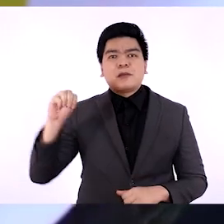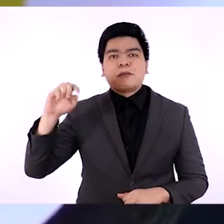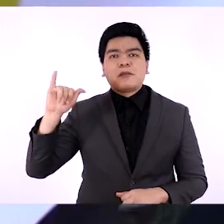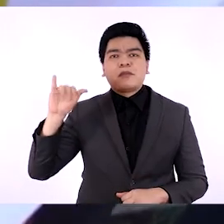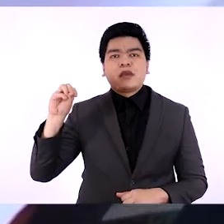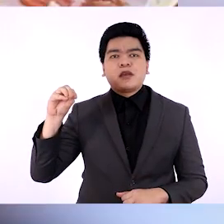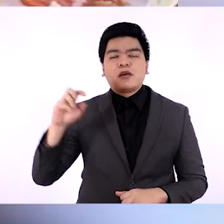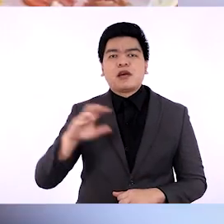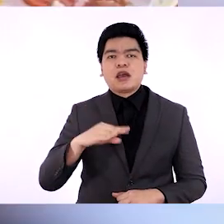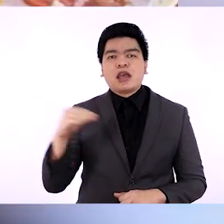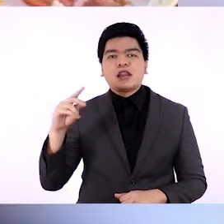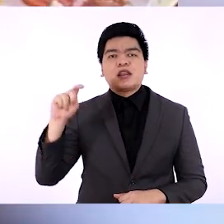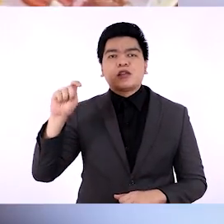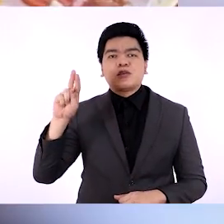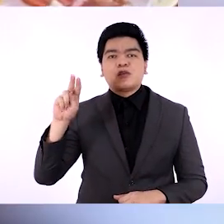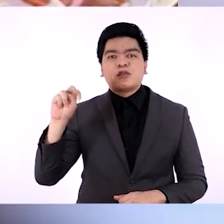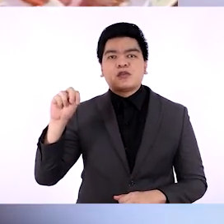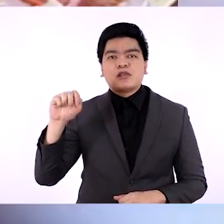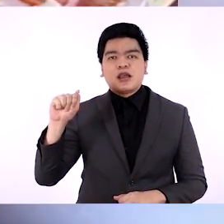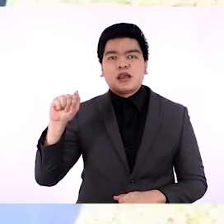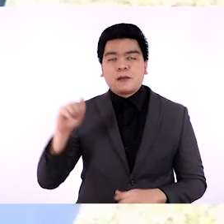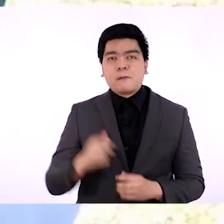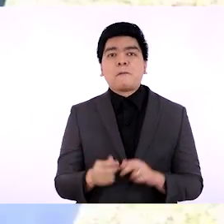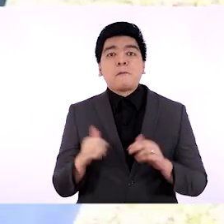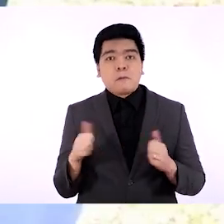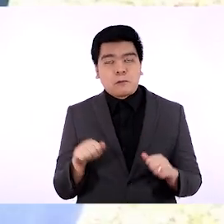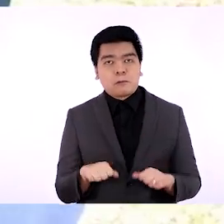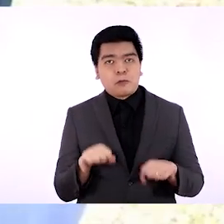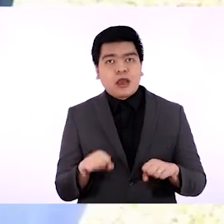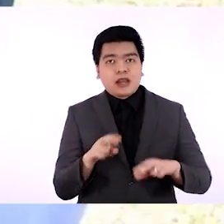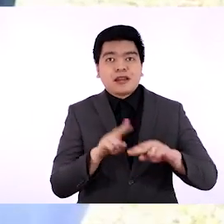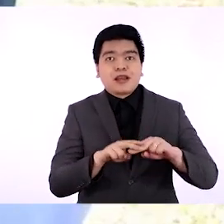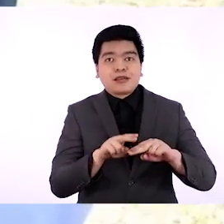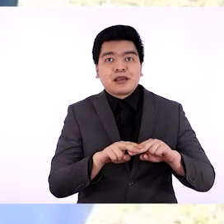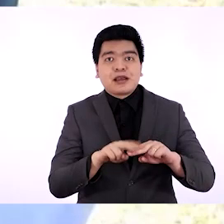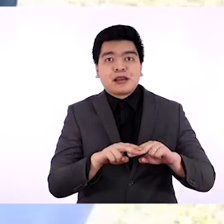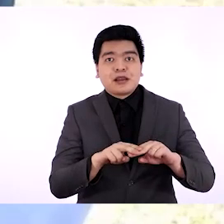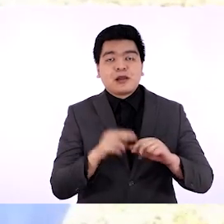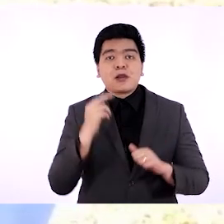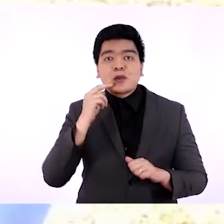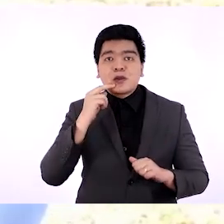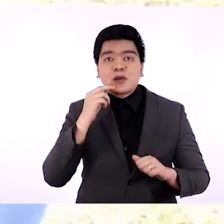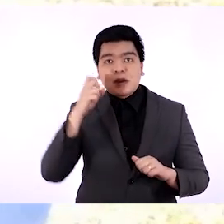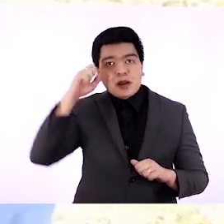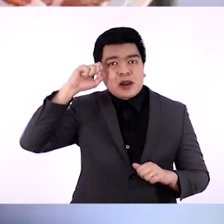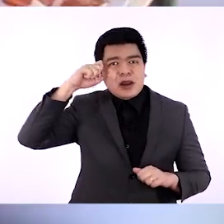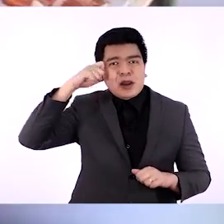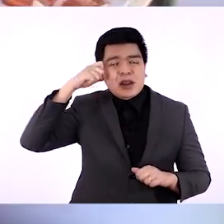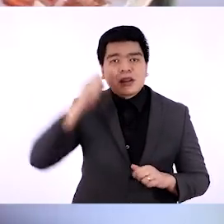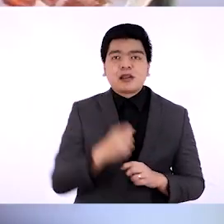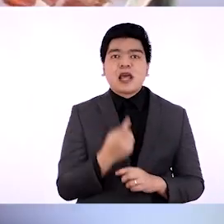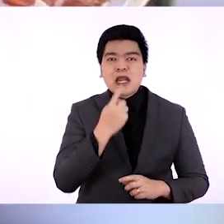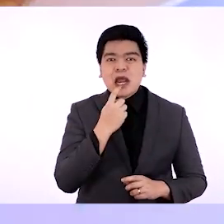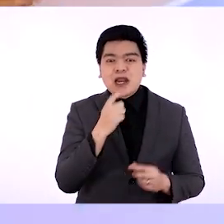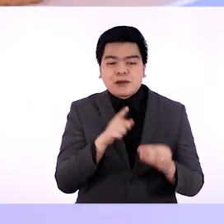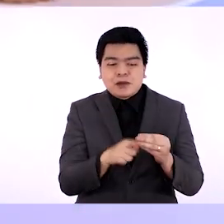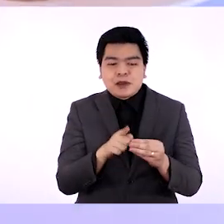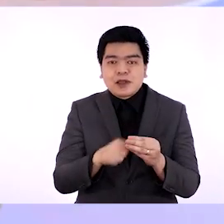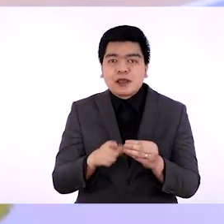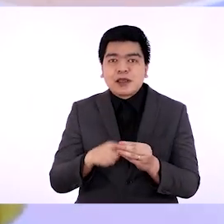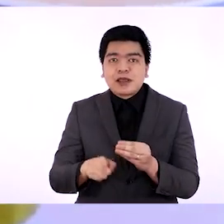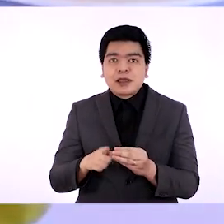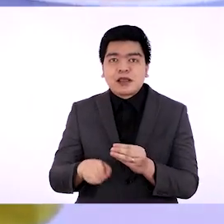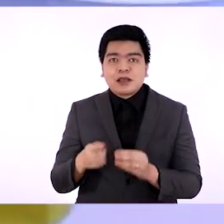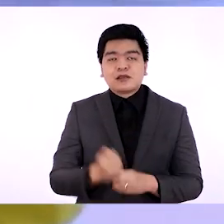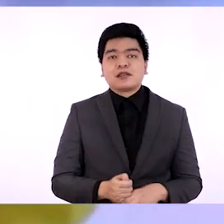tuna. For more healthy po na paggawa nito, pwede niyo po siyang dagdagan ng onions at ng kamatis po. Isa po itong